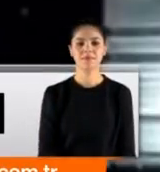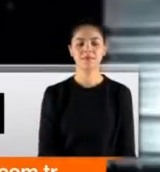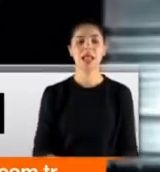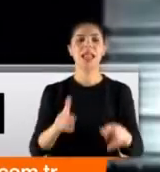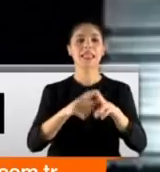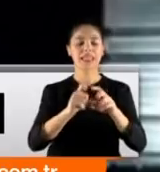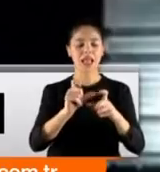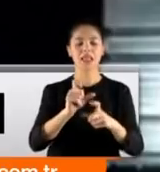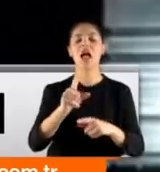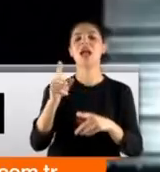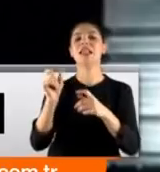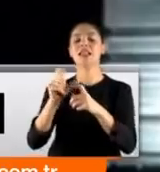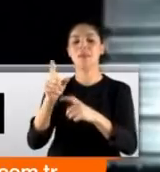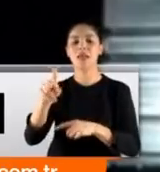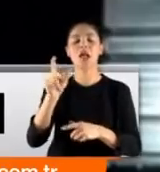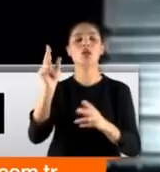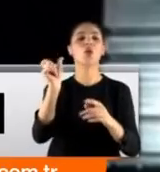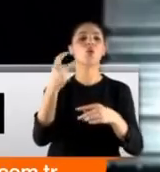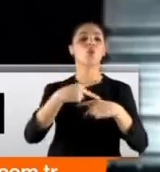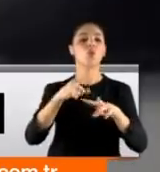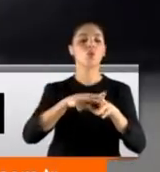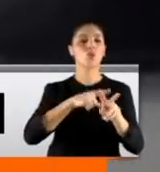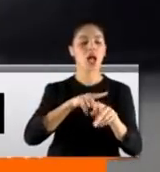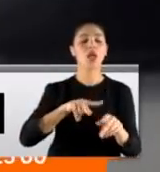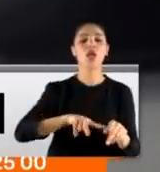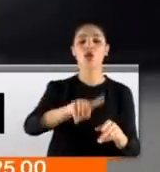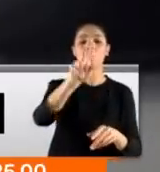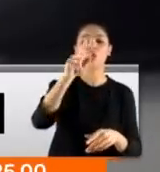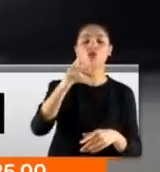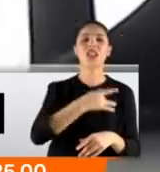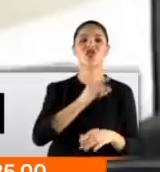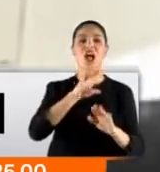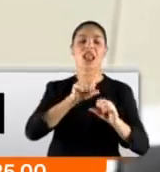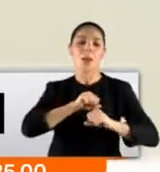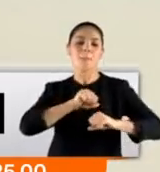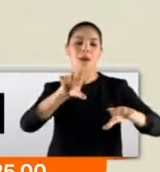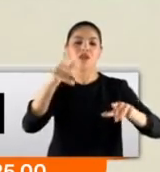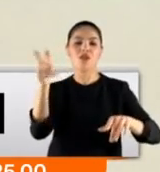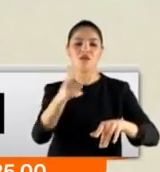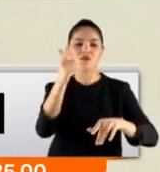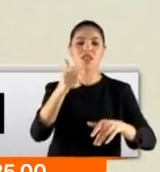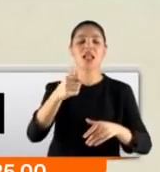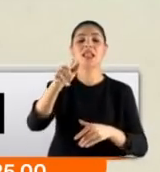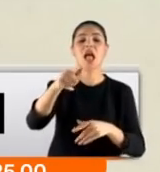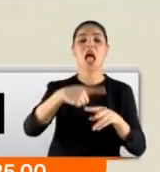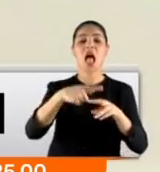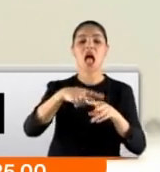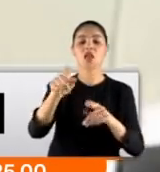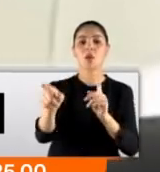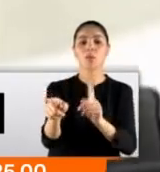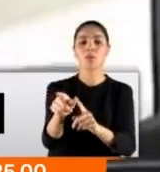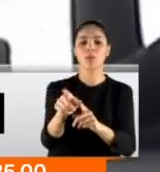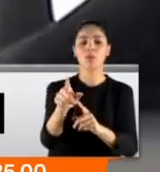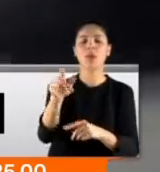NASA ve SpaceX uzay yolculuğunu kabin içindeki kameradan canlı olarak paylaştı. Görüntülerde astronotların bileğindeki